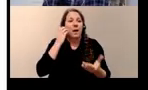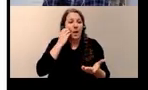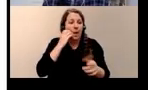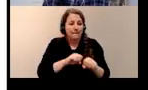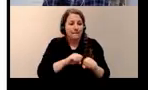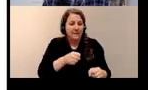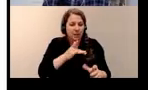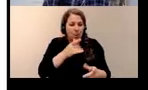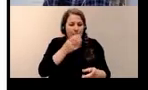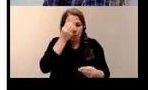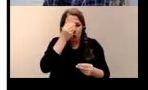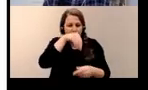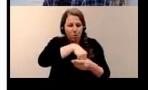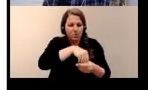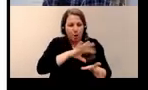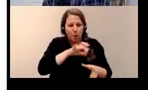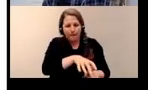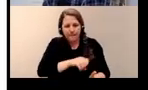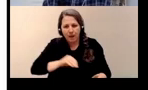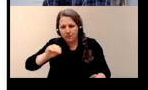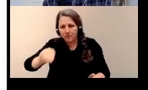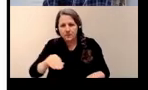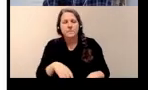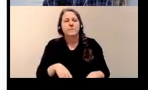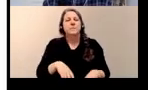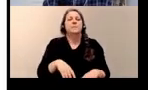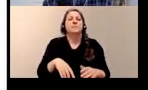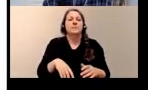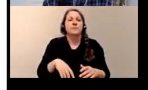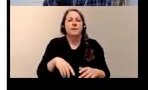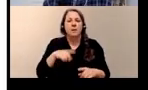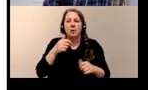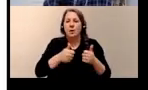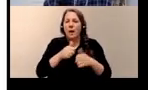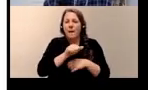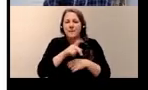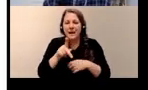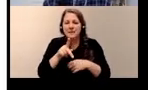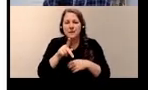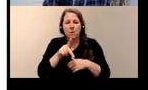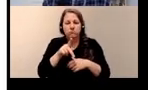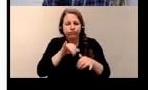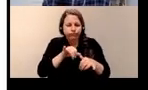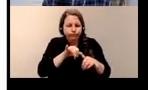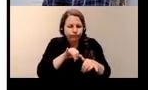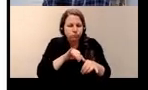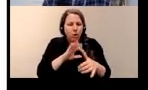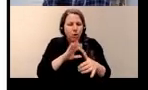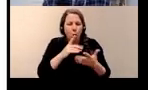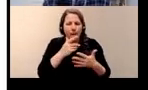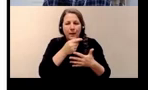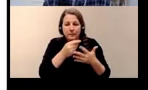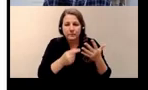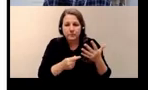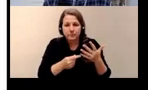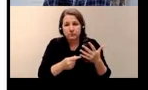abîmé, le fait d'installer ou de reparamétrer certaines applications, etc., etc., avec des prix